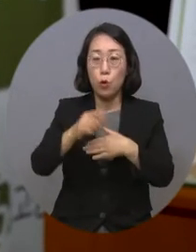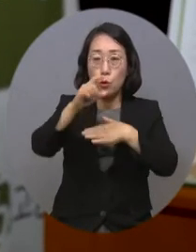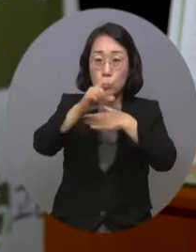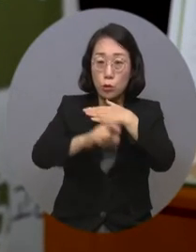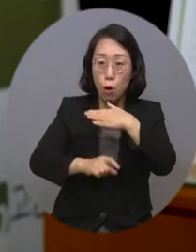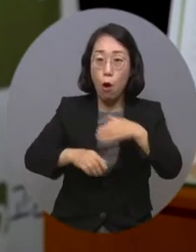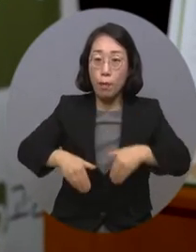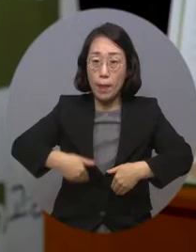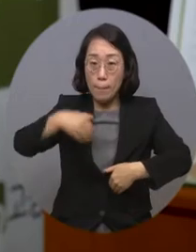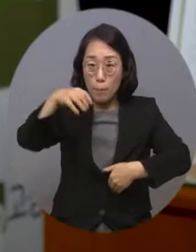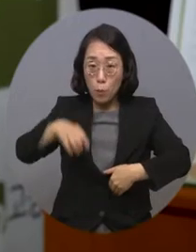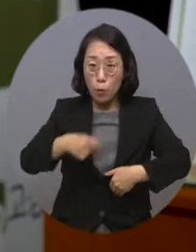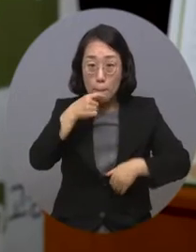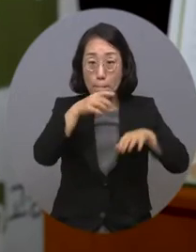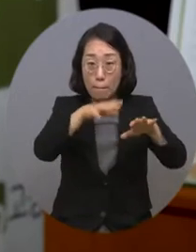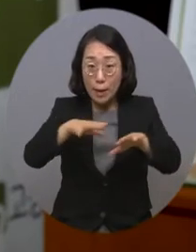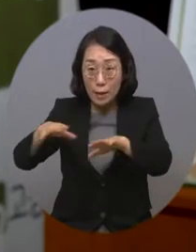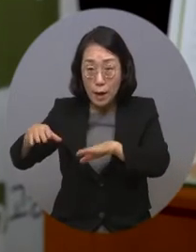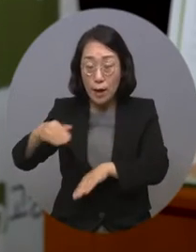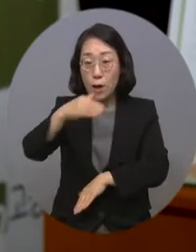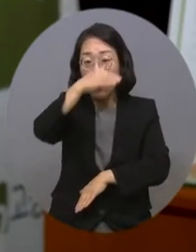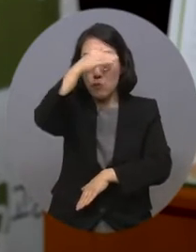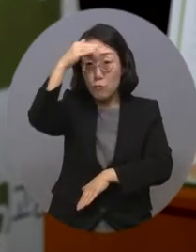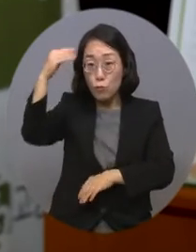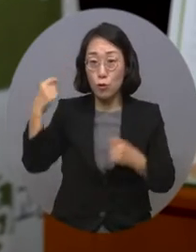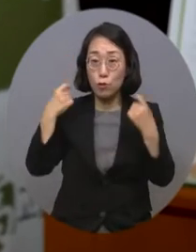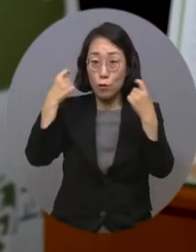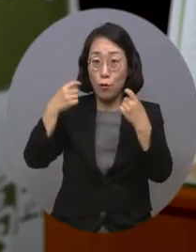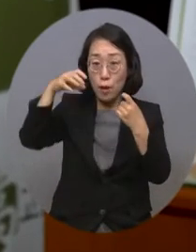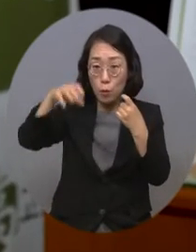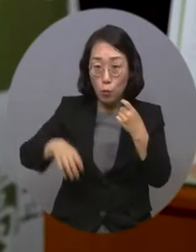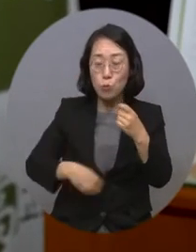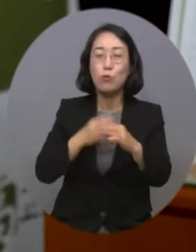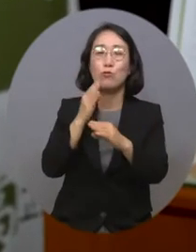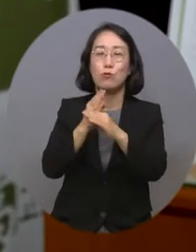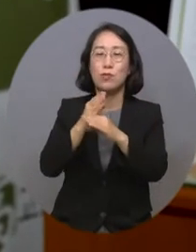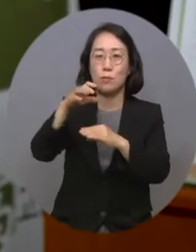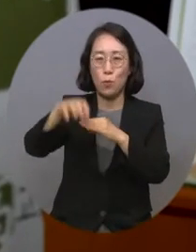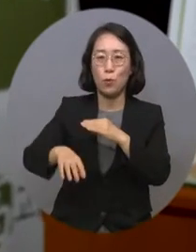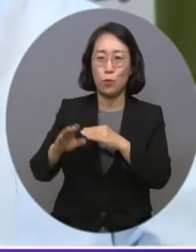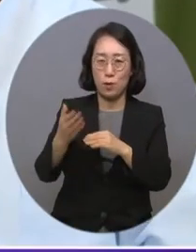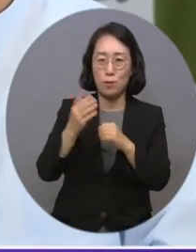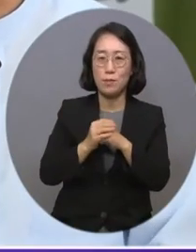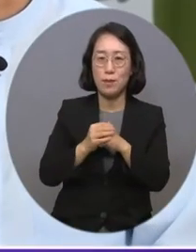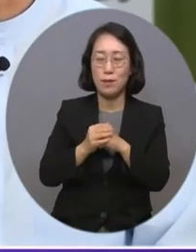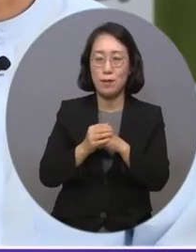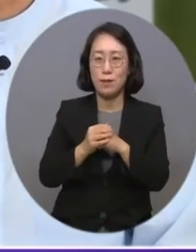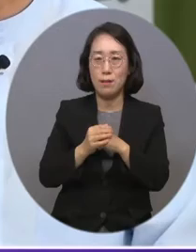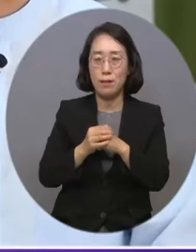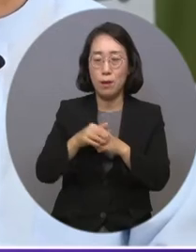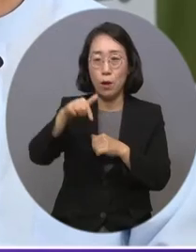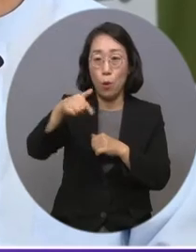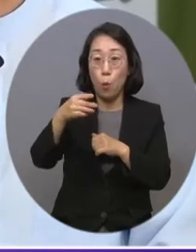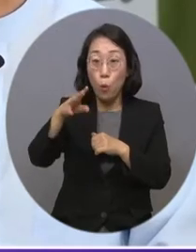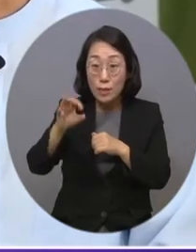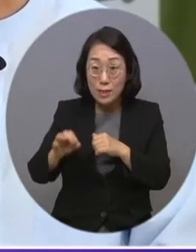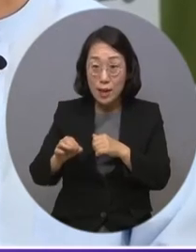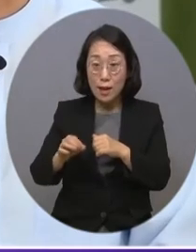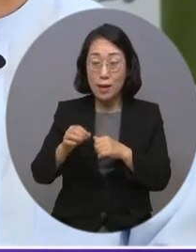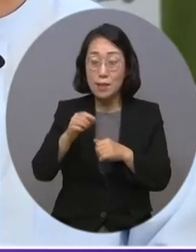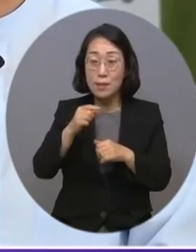관광의 가장 핵심 무대가 우리 노을대교 되리라. 특히 얼마 전에 우리 고창 갯벌이 세계 네네.